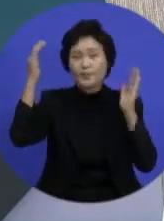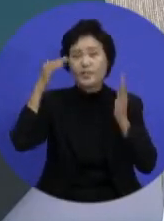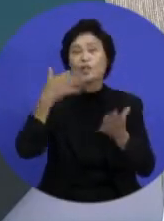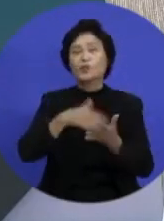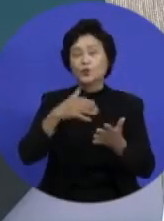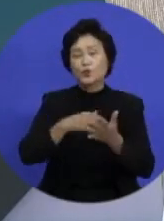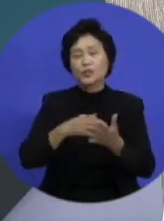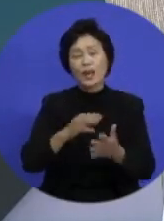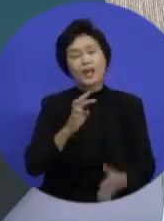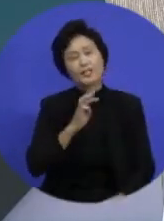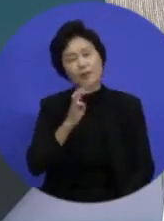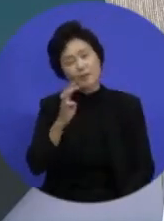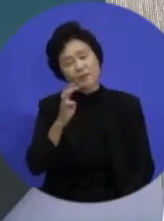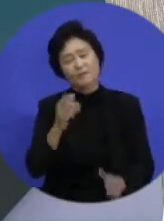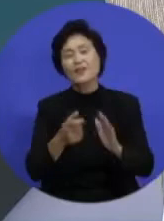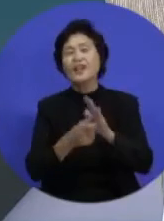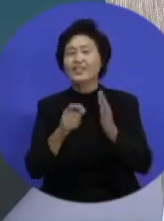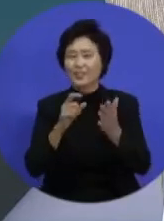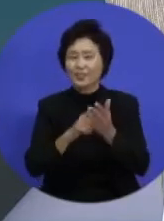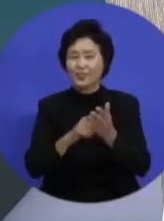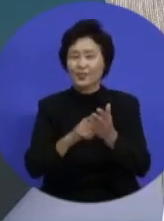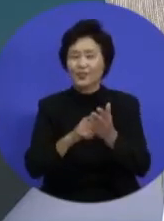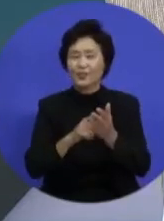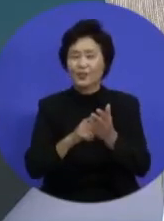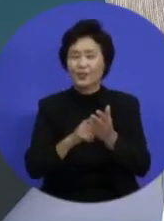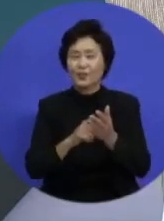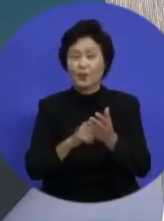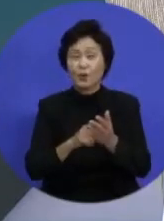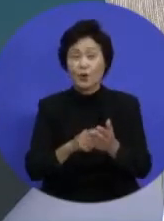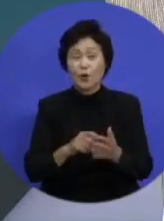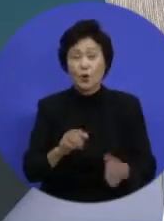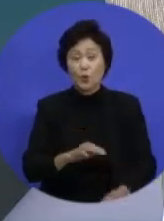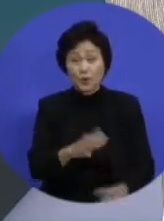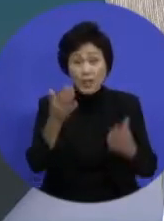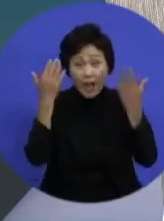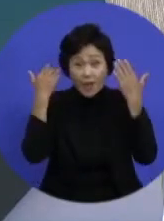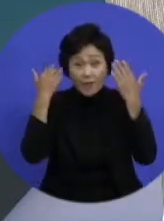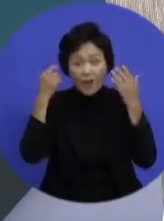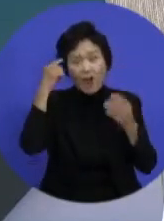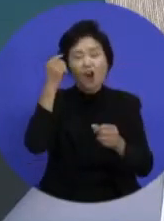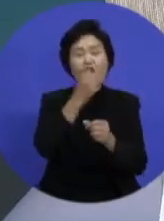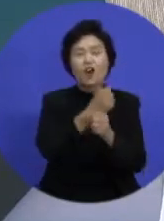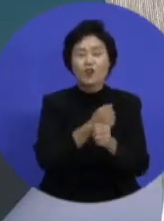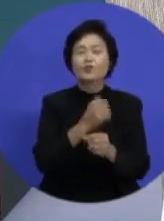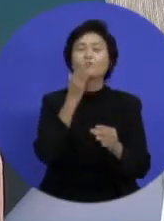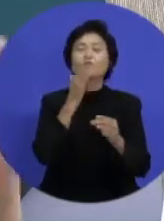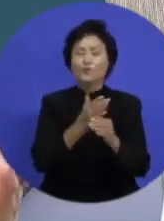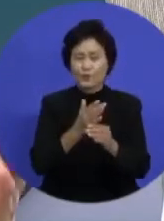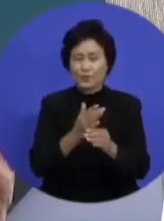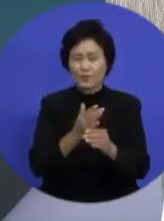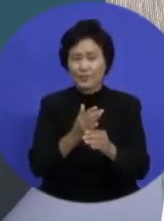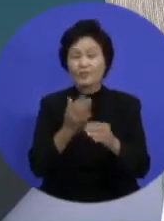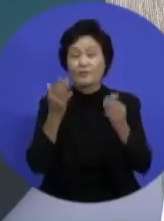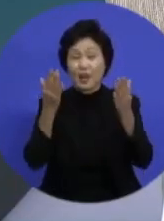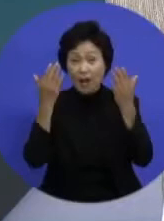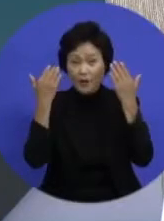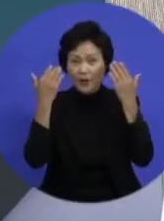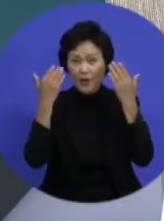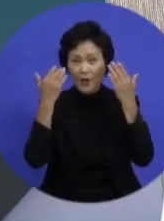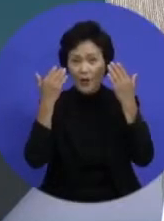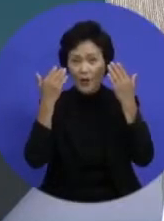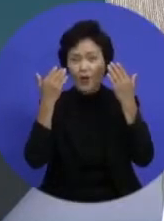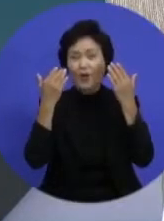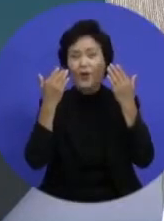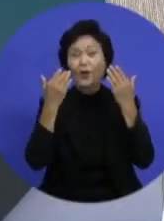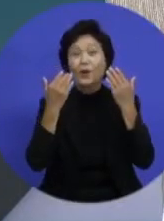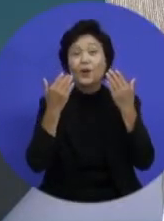정도 됩니다. 30명? 그 친구들이 이제 찾아와서 저기는 연구중심 학교다 보니까 또 굉장히 좀 작은 학교인데요.